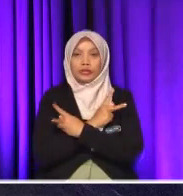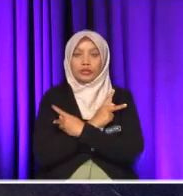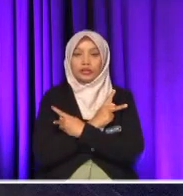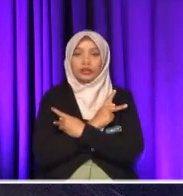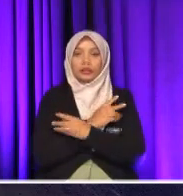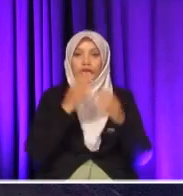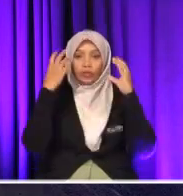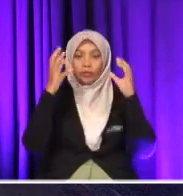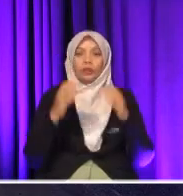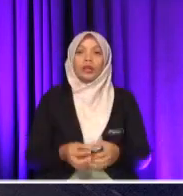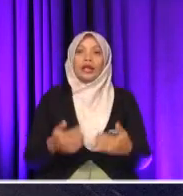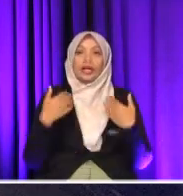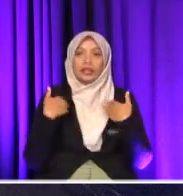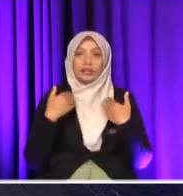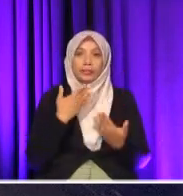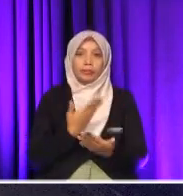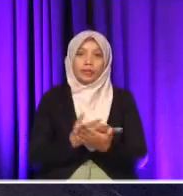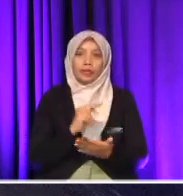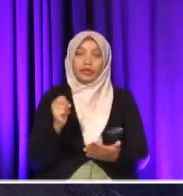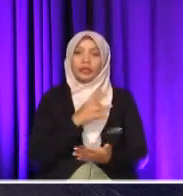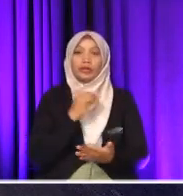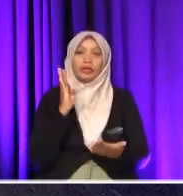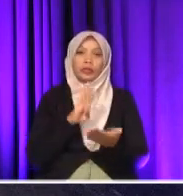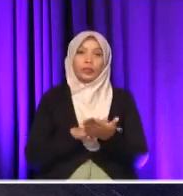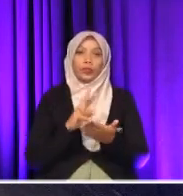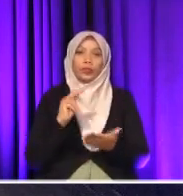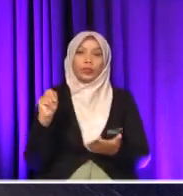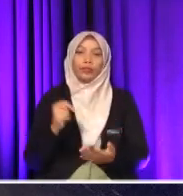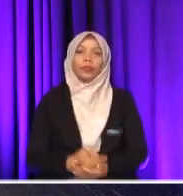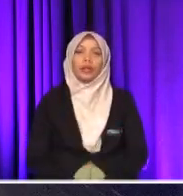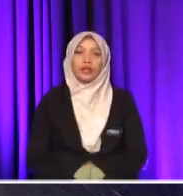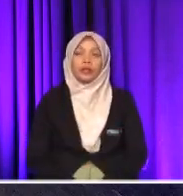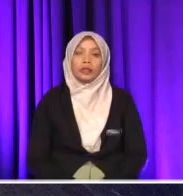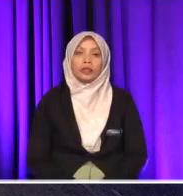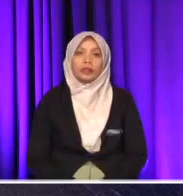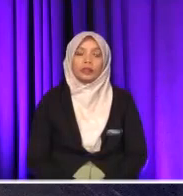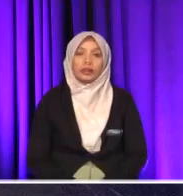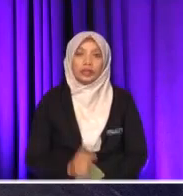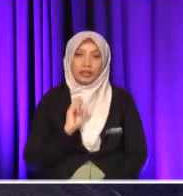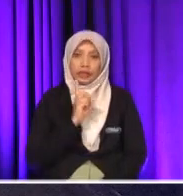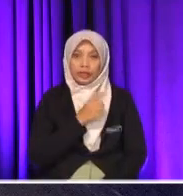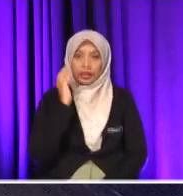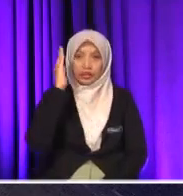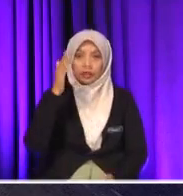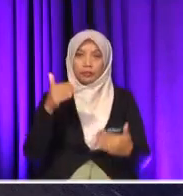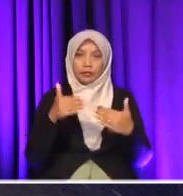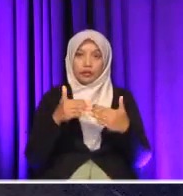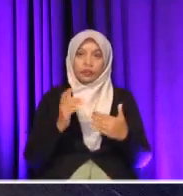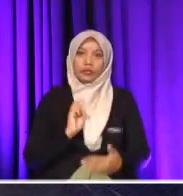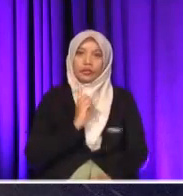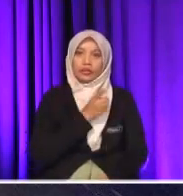dan juga keburukannya baik itu disebut sedikit jadi murid-murid lagi kita sambung kita berhenti